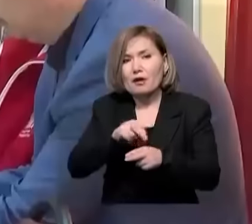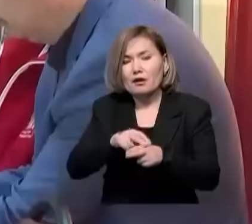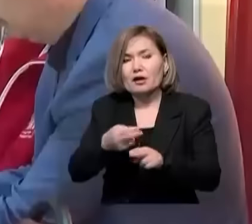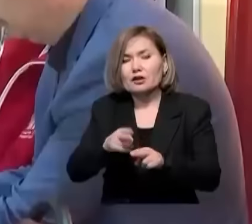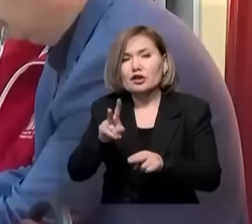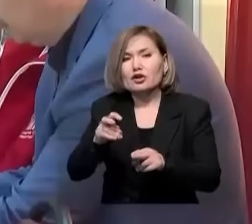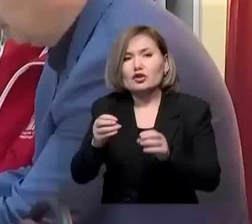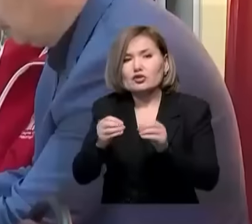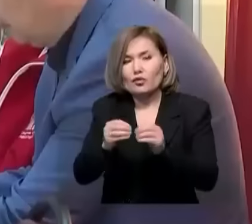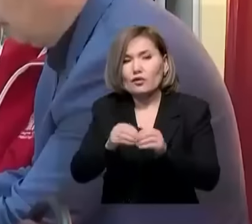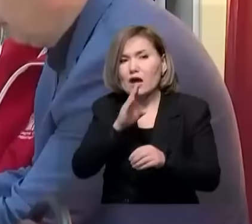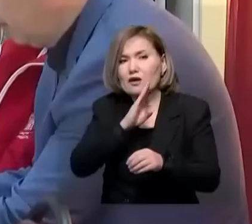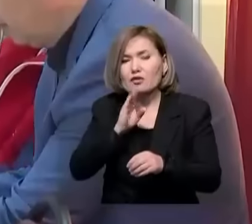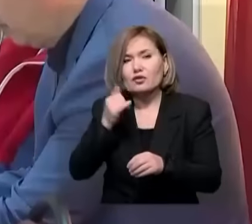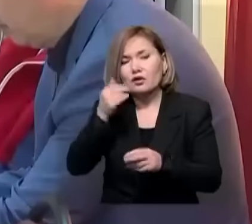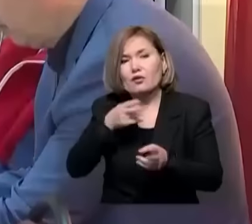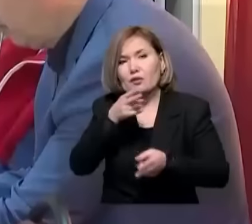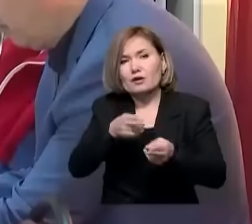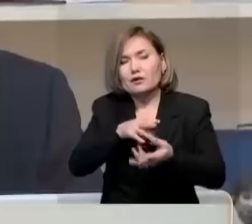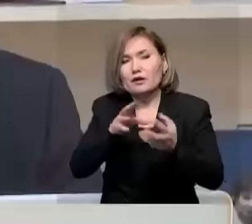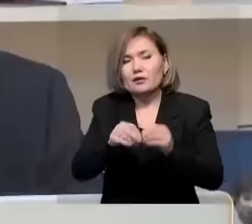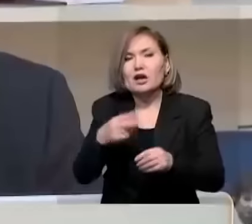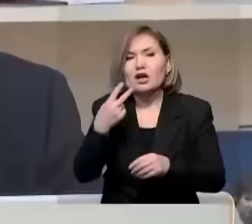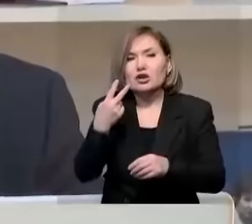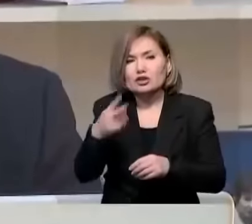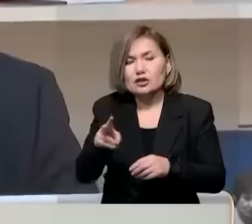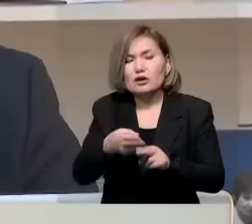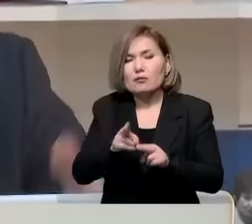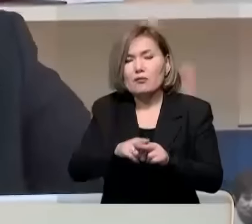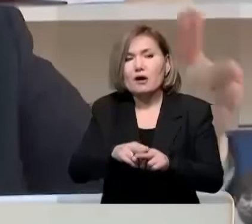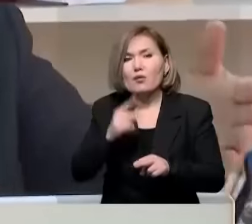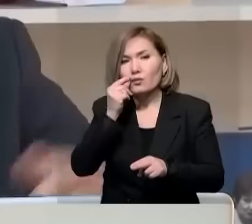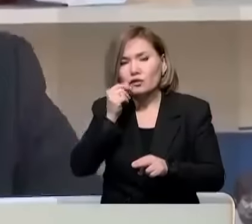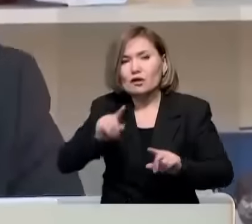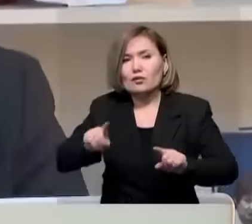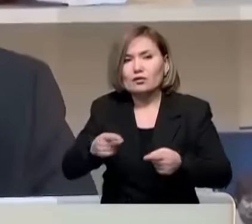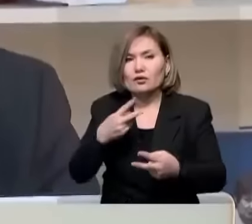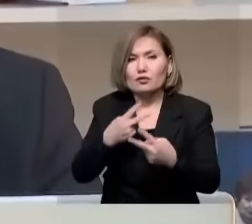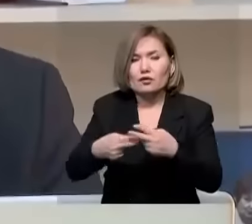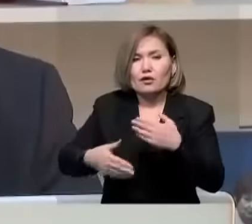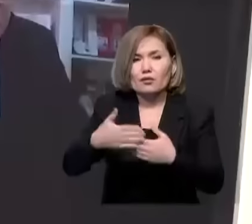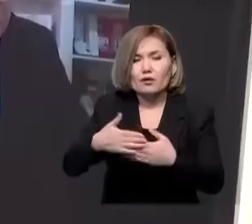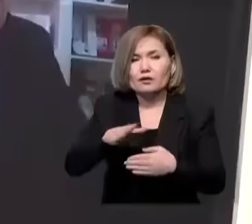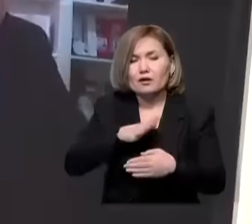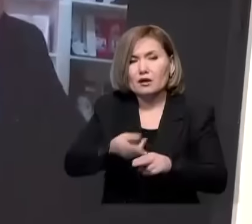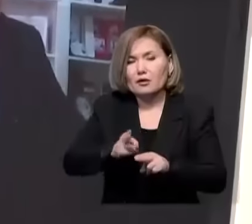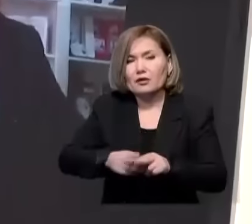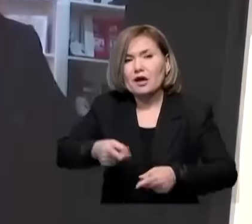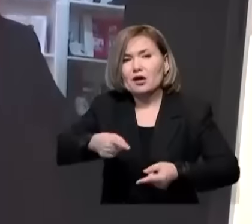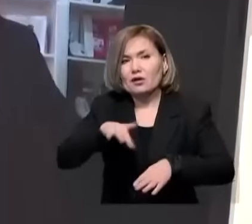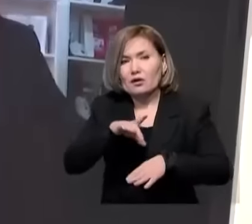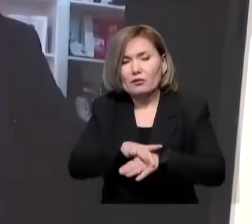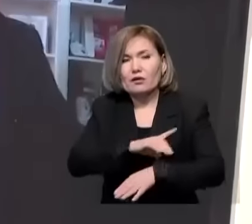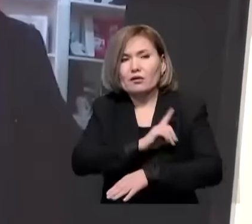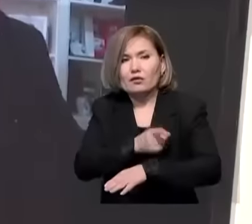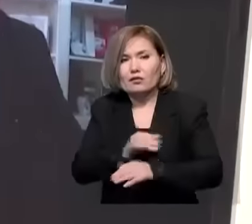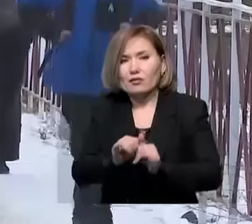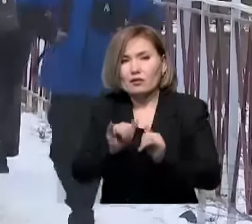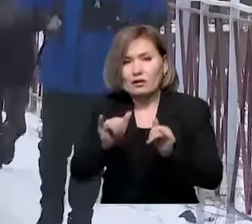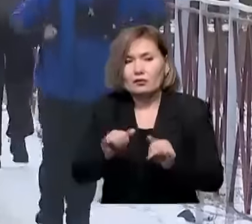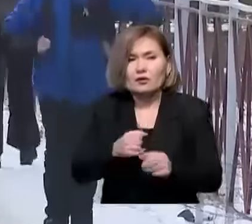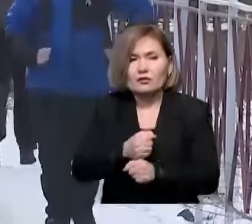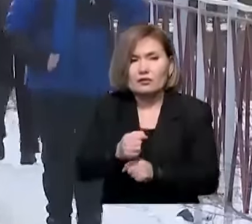шұғыл хабарлама түскен. 20-ден астам азамат қылмыстық әрі әкімшілік жауапқа тартылды. Ал шынайы жағдай бұдан да көп болуы мүмкін